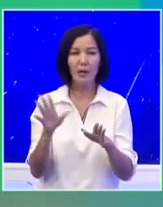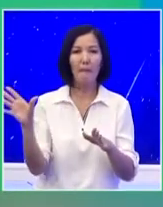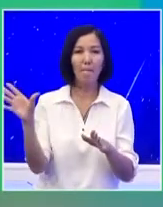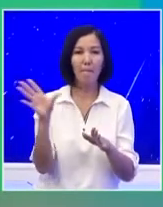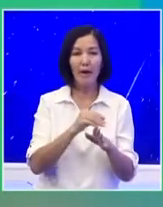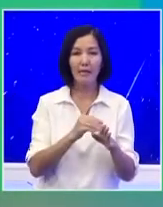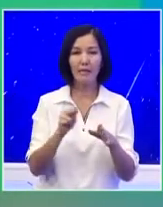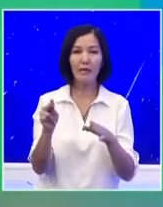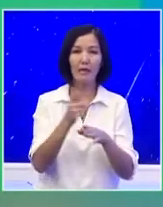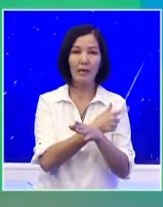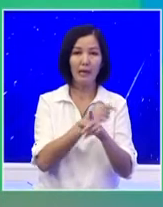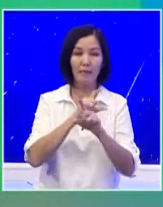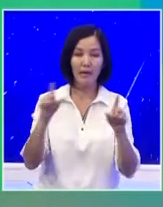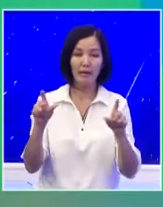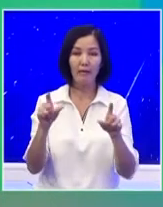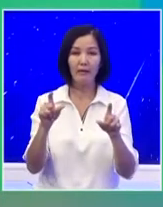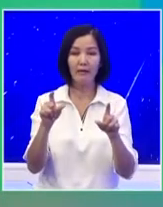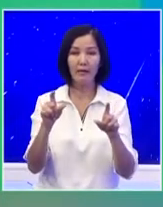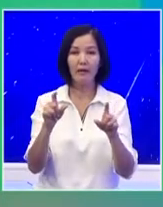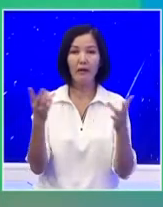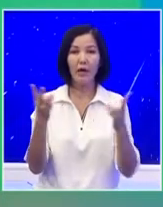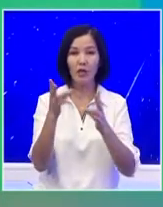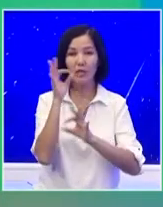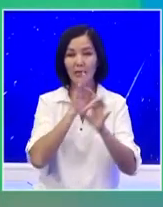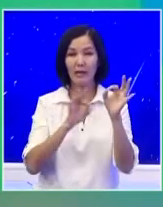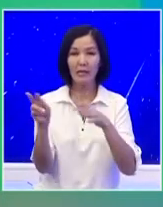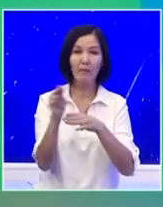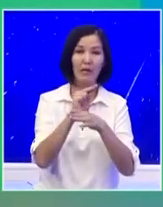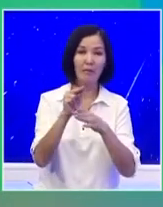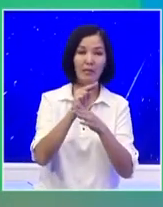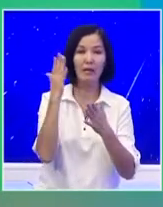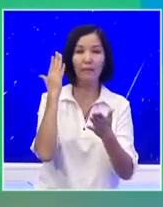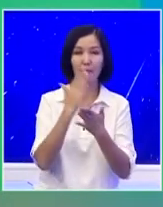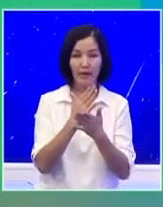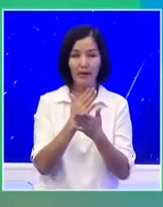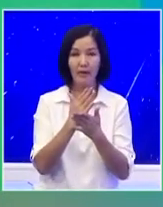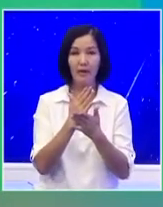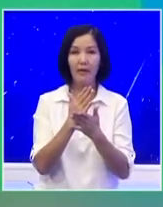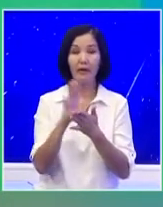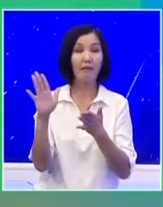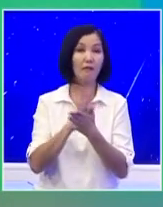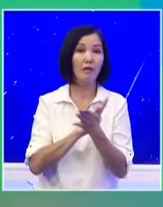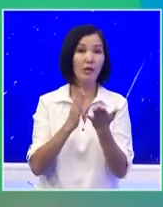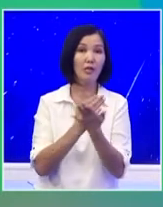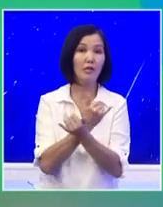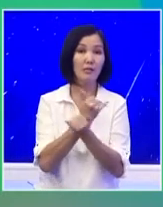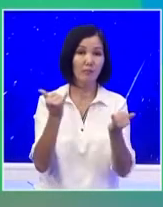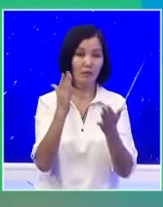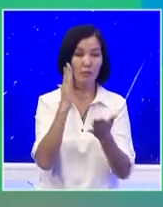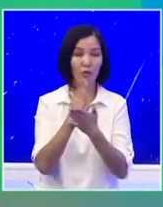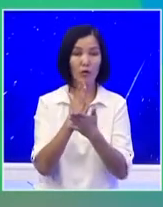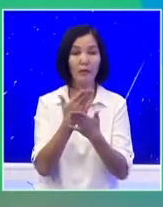Барлық емханаларда, поликлиникаларда қажетті дәрмектер бар және сіздерге ақысыз беріледі. Атап